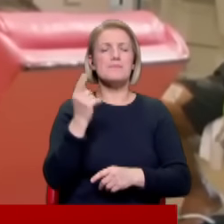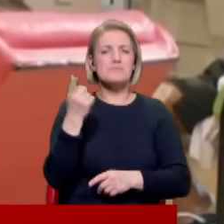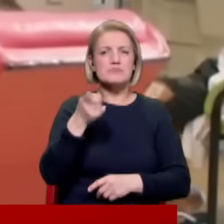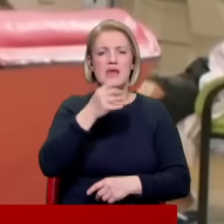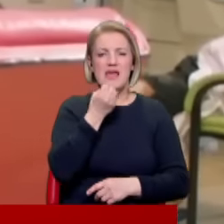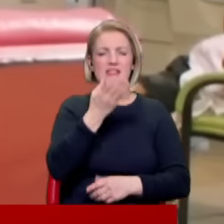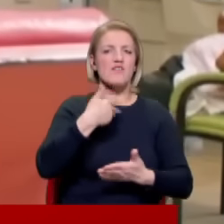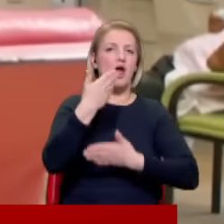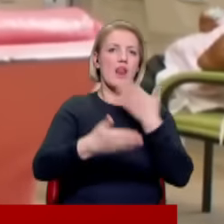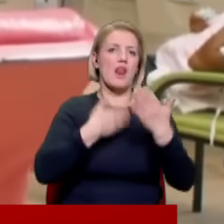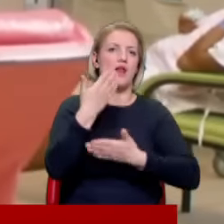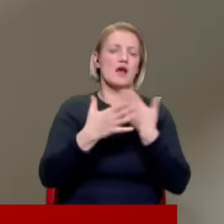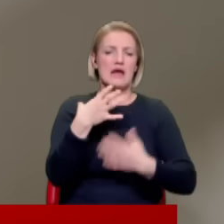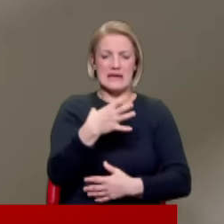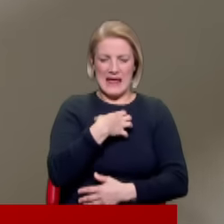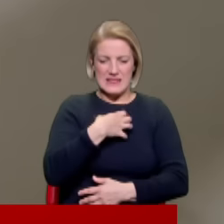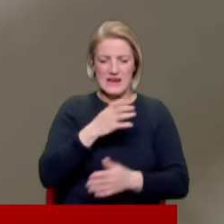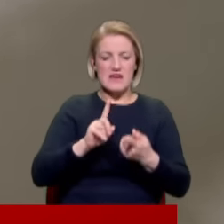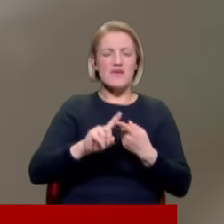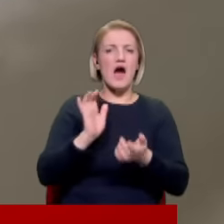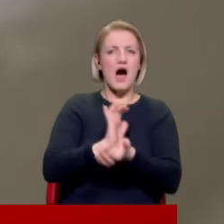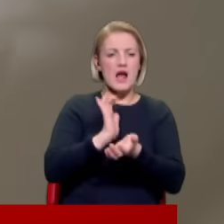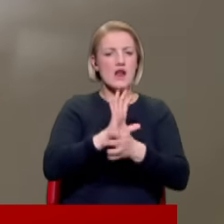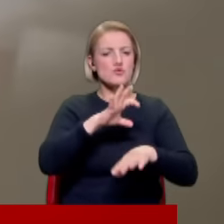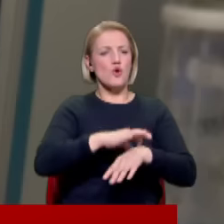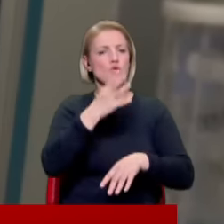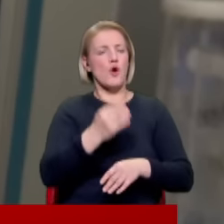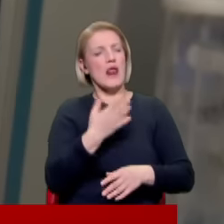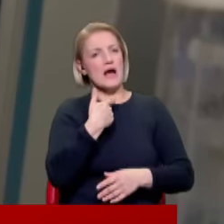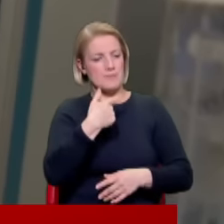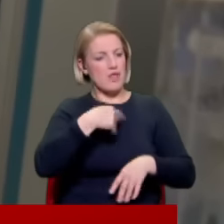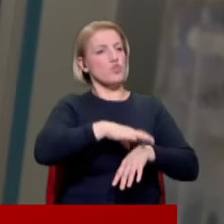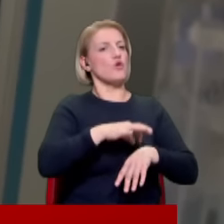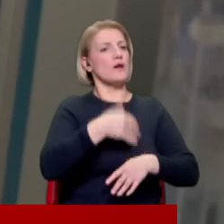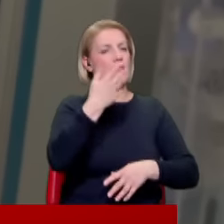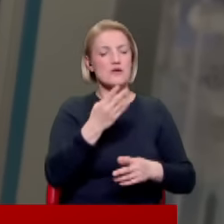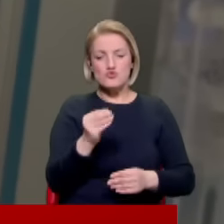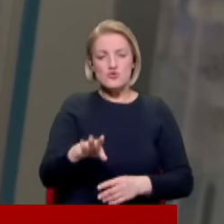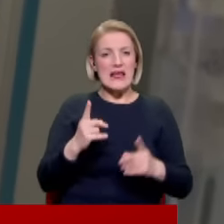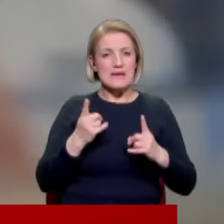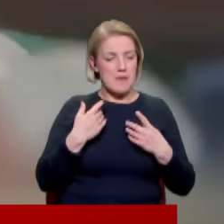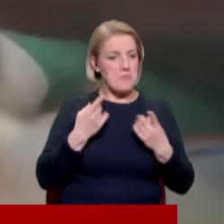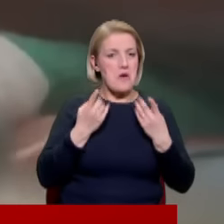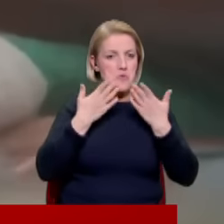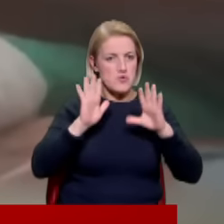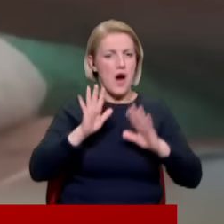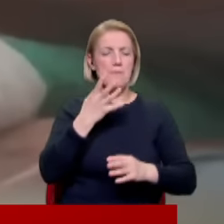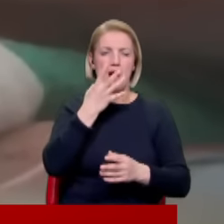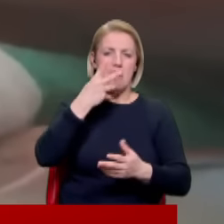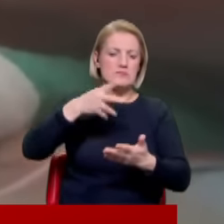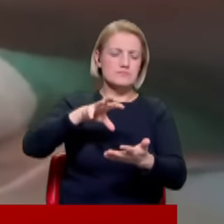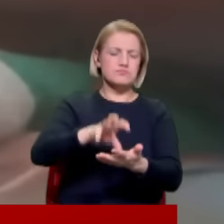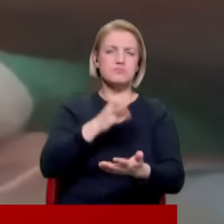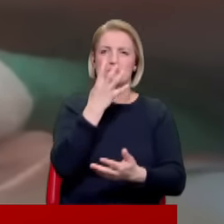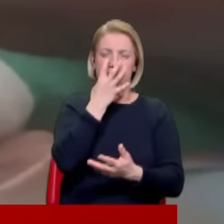peşe itiraflarda bulundu. Kendini ailelere doktor olarak tanıttığını, çocukları yetkisi olmamasına rağmen entübe ettiğini